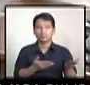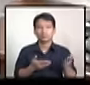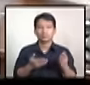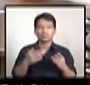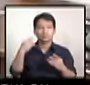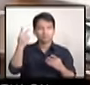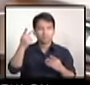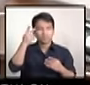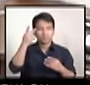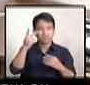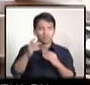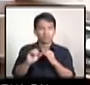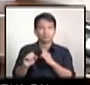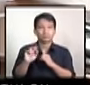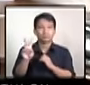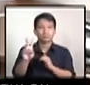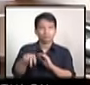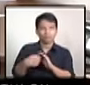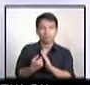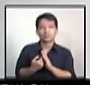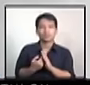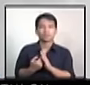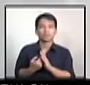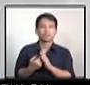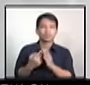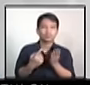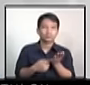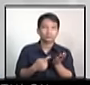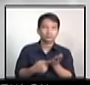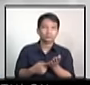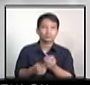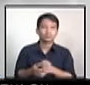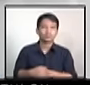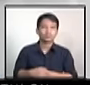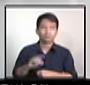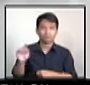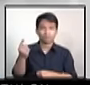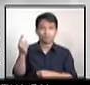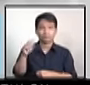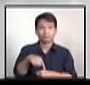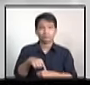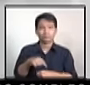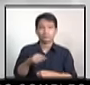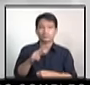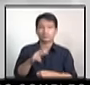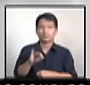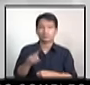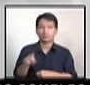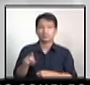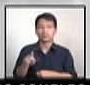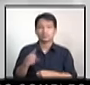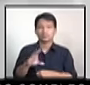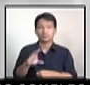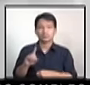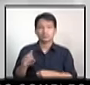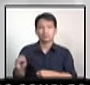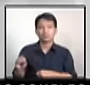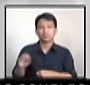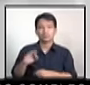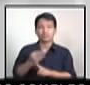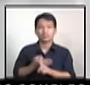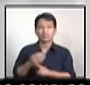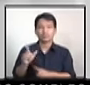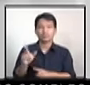political advertisement sa dalawang oras na debate. Gagawin ang unang debate sa Capital University sa Cagayan de Oro sa